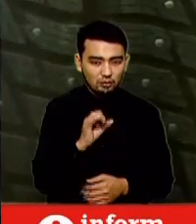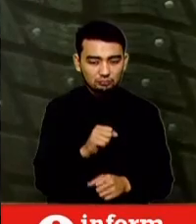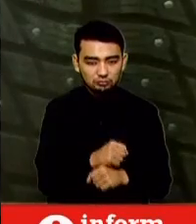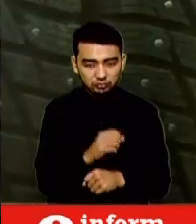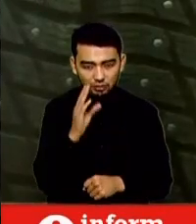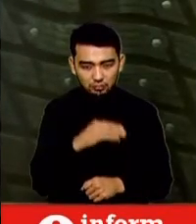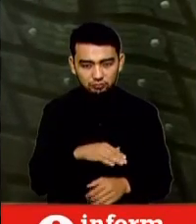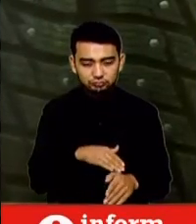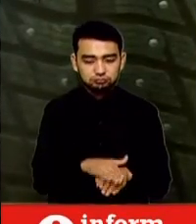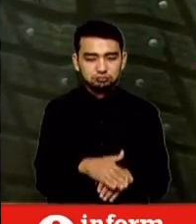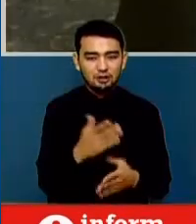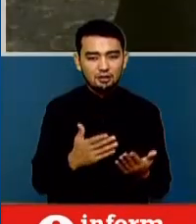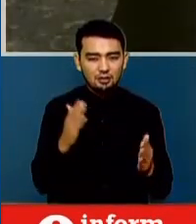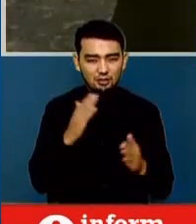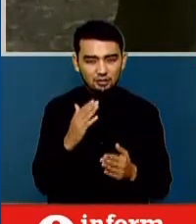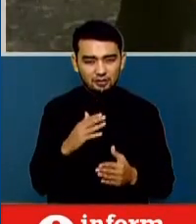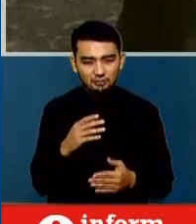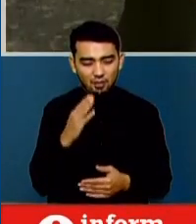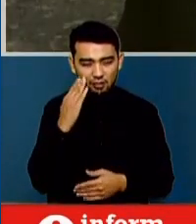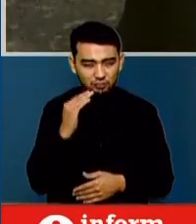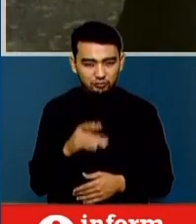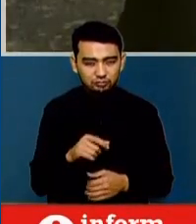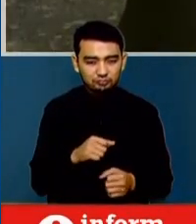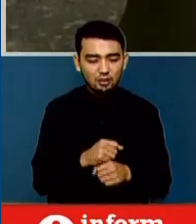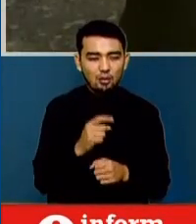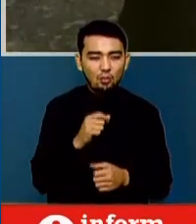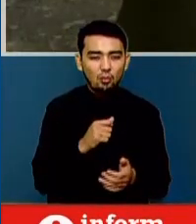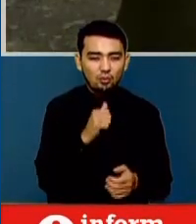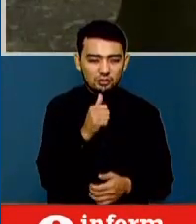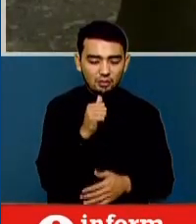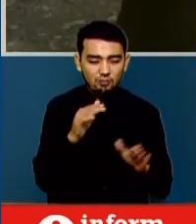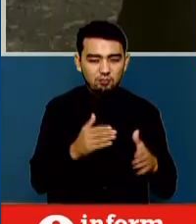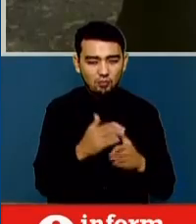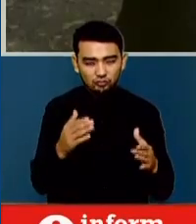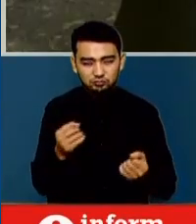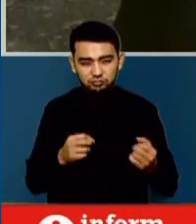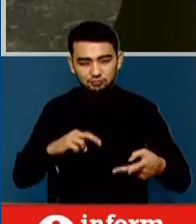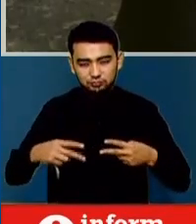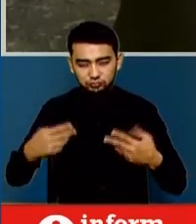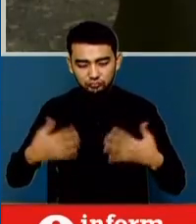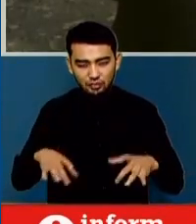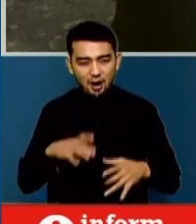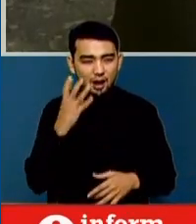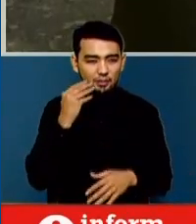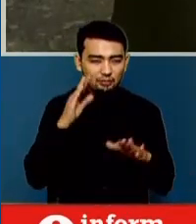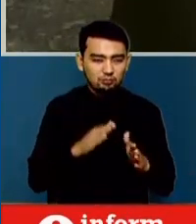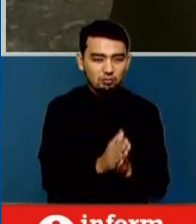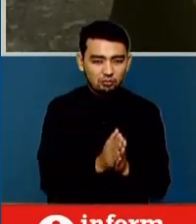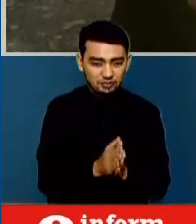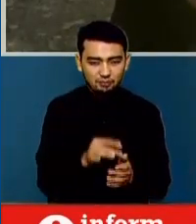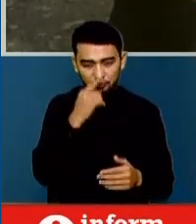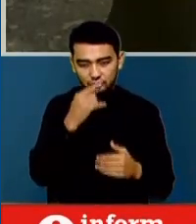как слякать в такую погоду. Но если в Костанае уже большинство автовладельцев переобулись, то алматинцев просят сделать